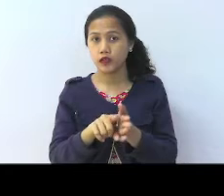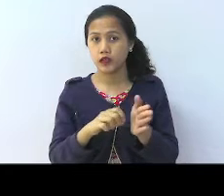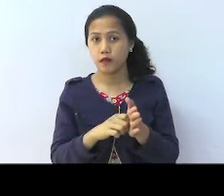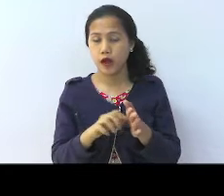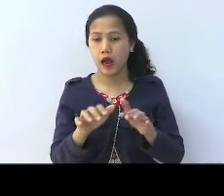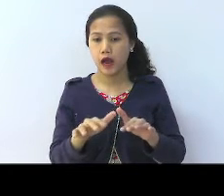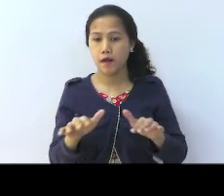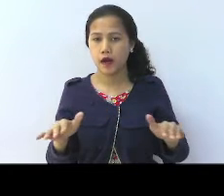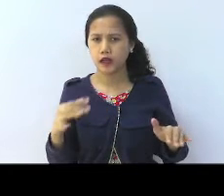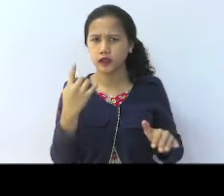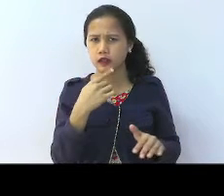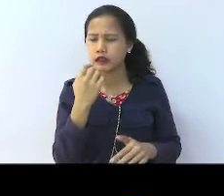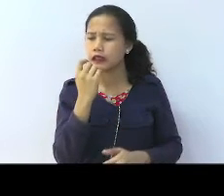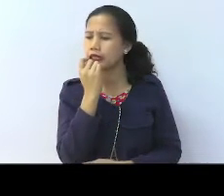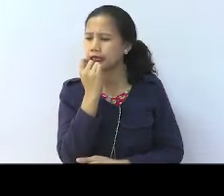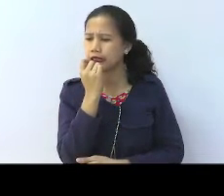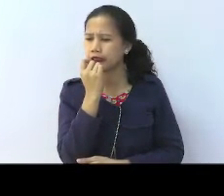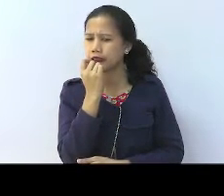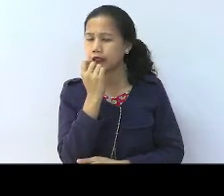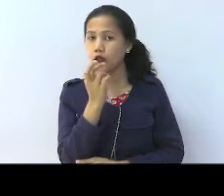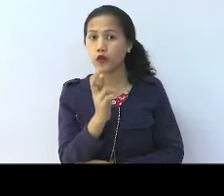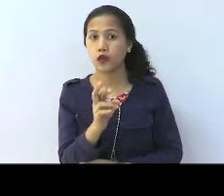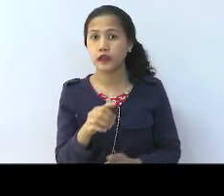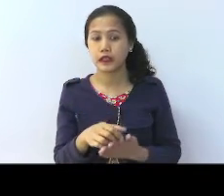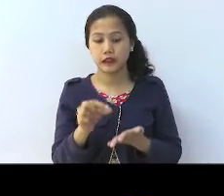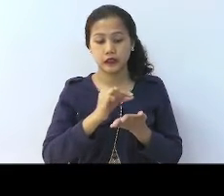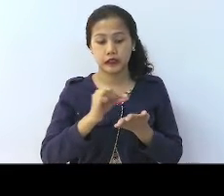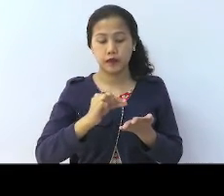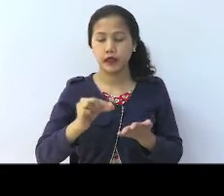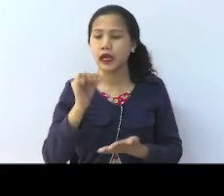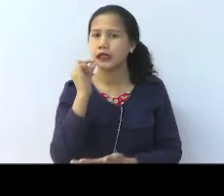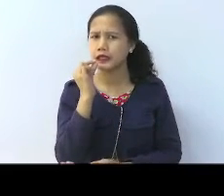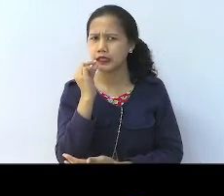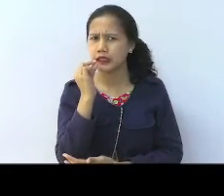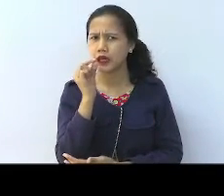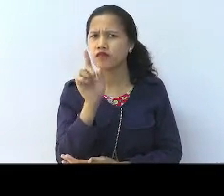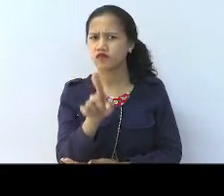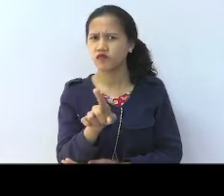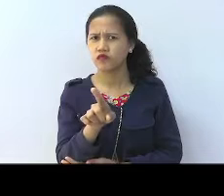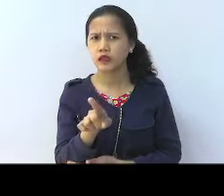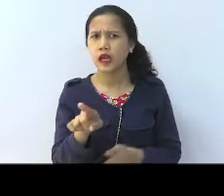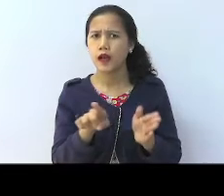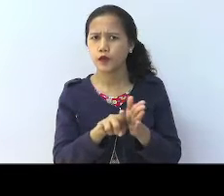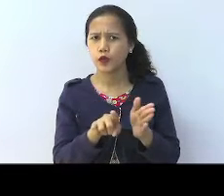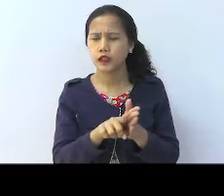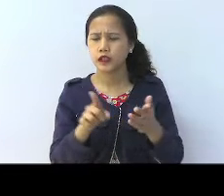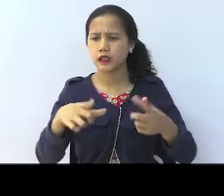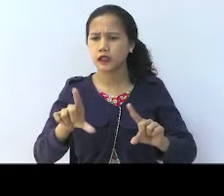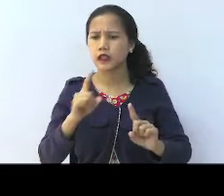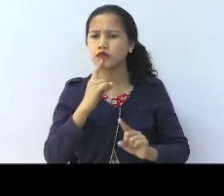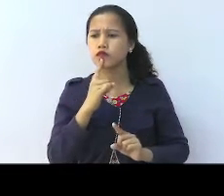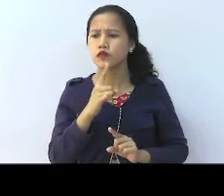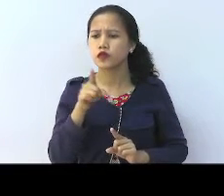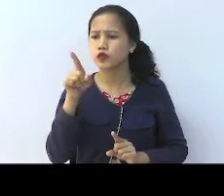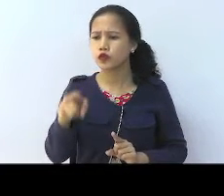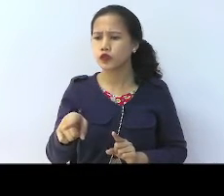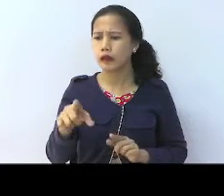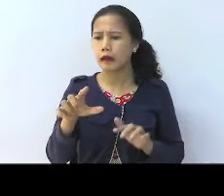na pagnguya ng bubble gum o nganga. Yan. Pagbawalan ng mga